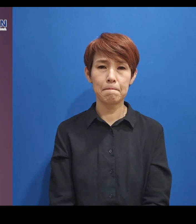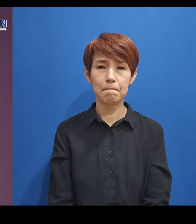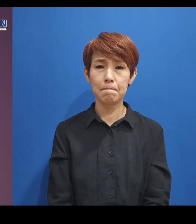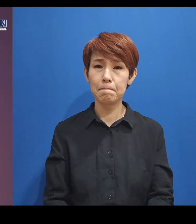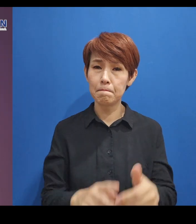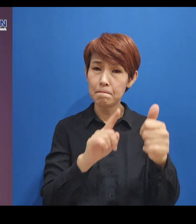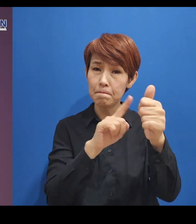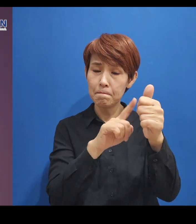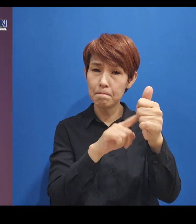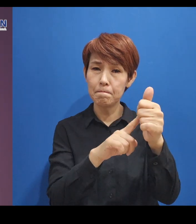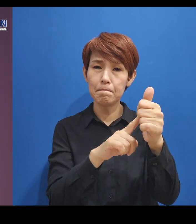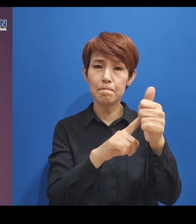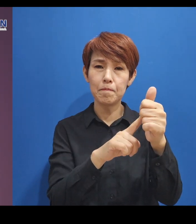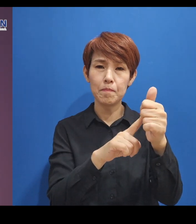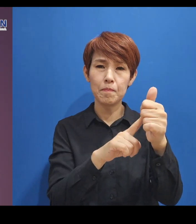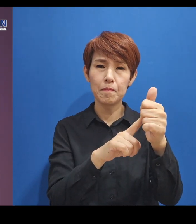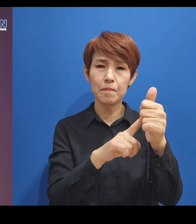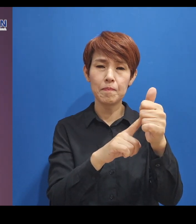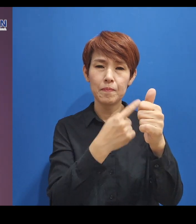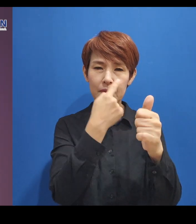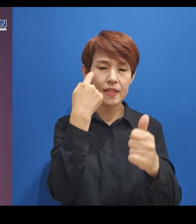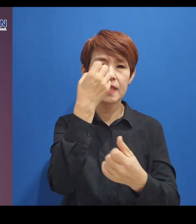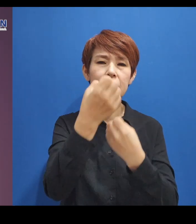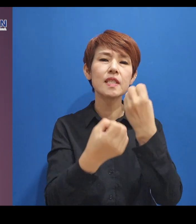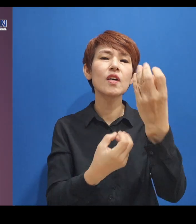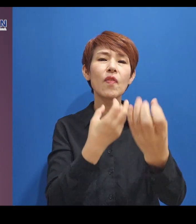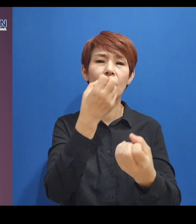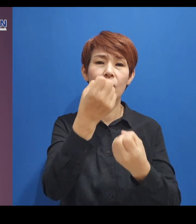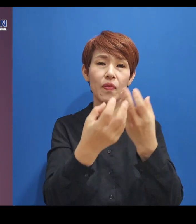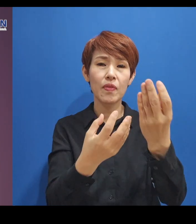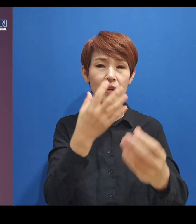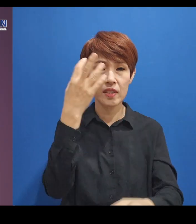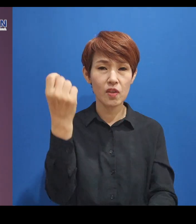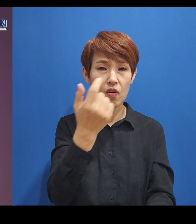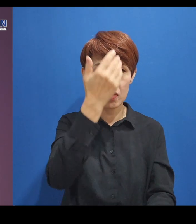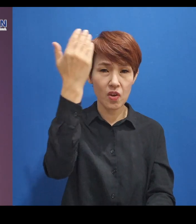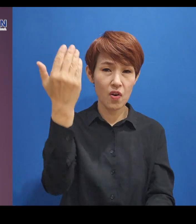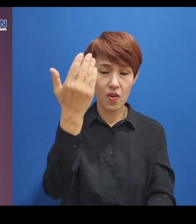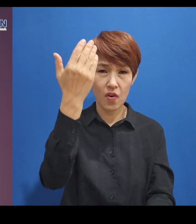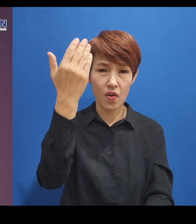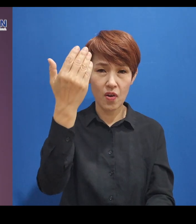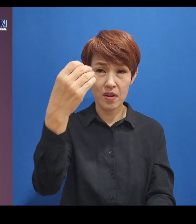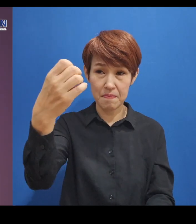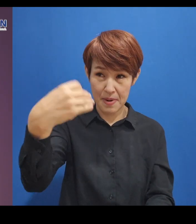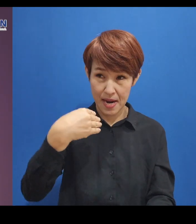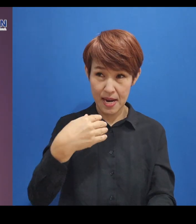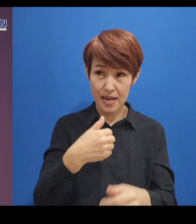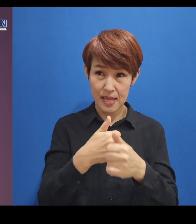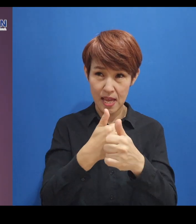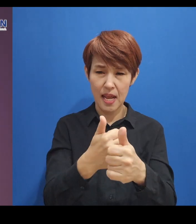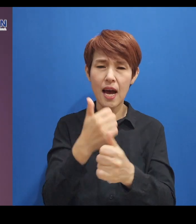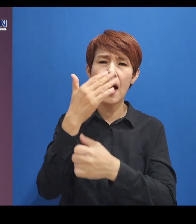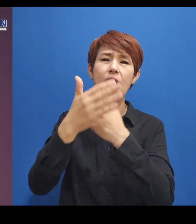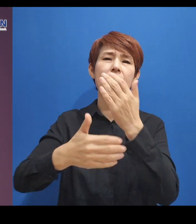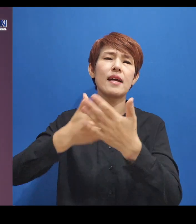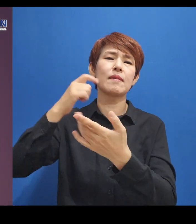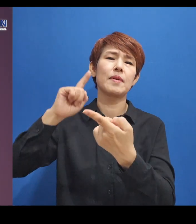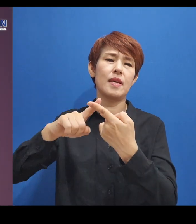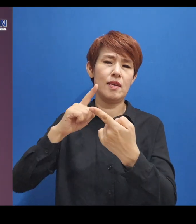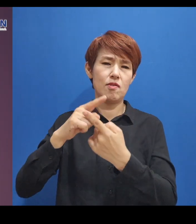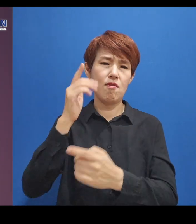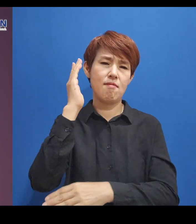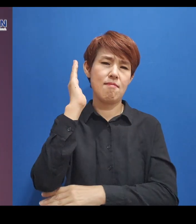그리고 그의 속에서 증언하시는 성령의 인도를 따라 하나님이 어떤